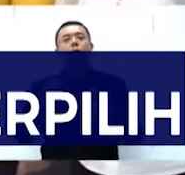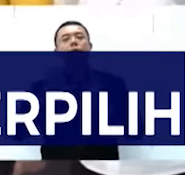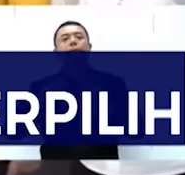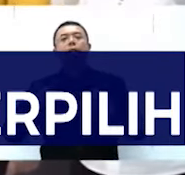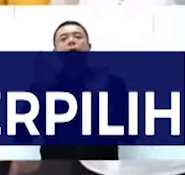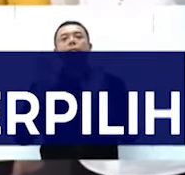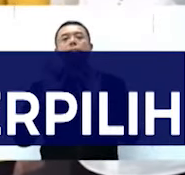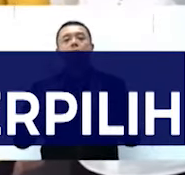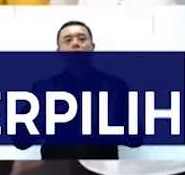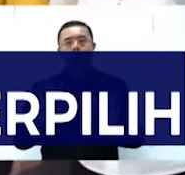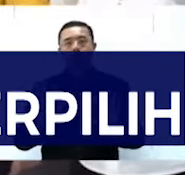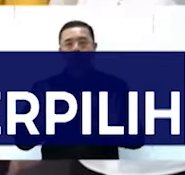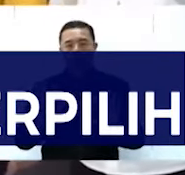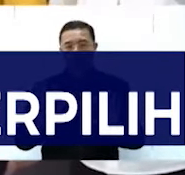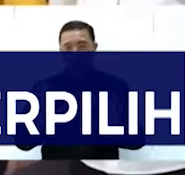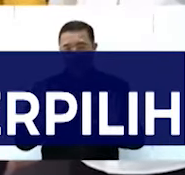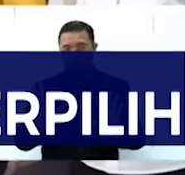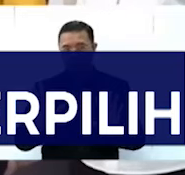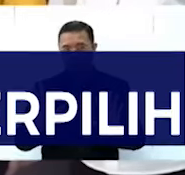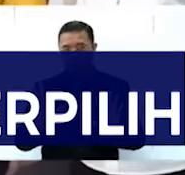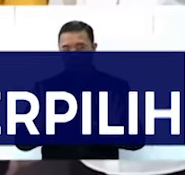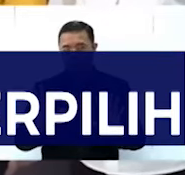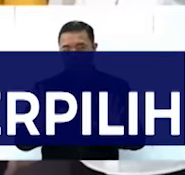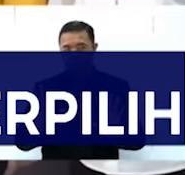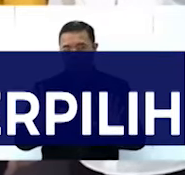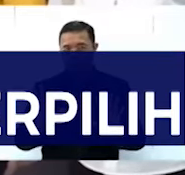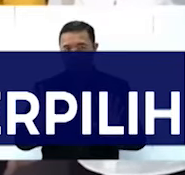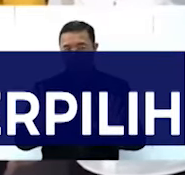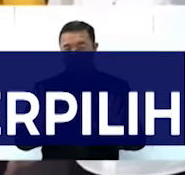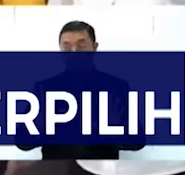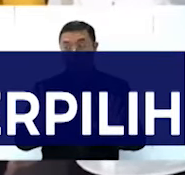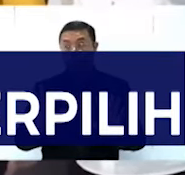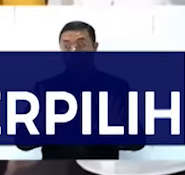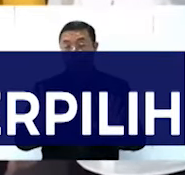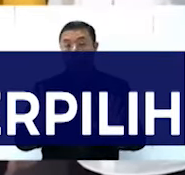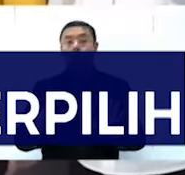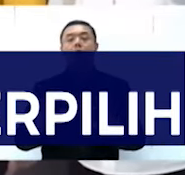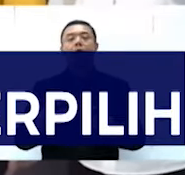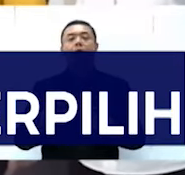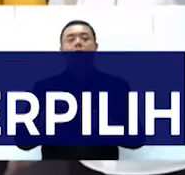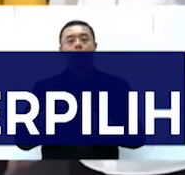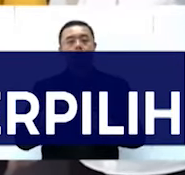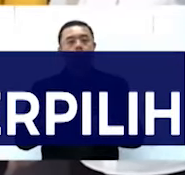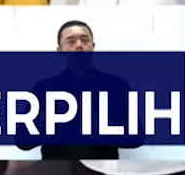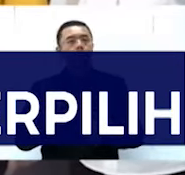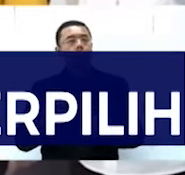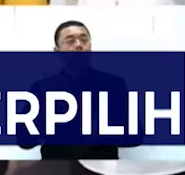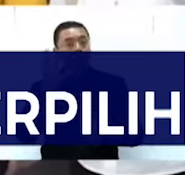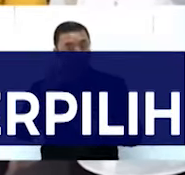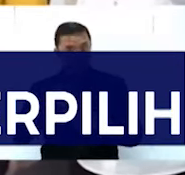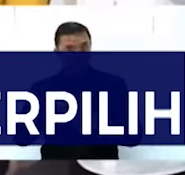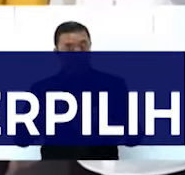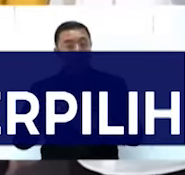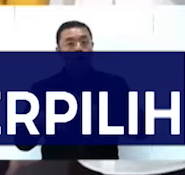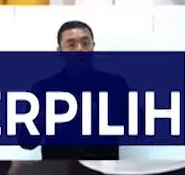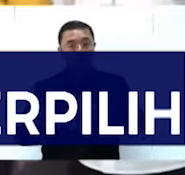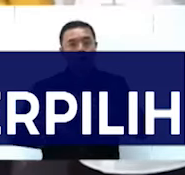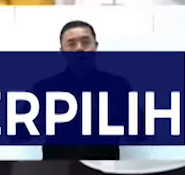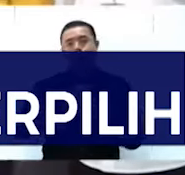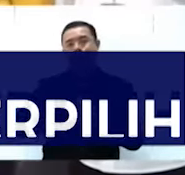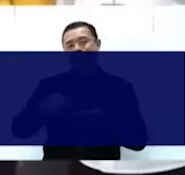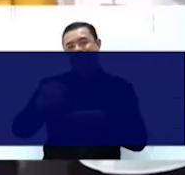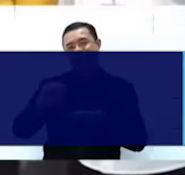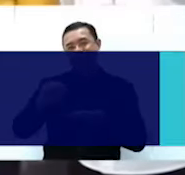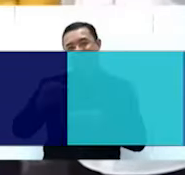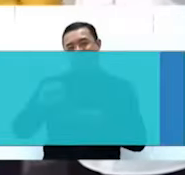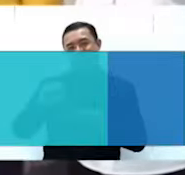yang baik dan memberantas korupsi